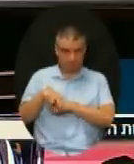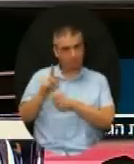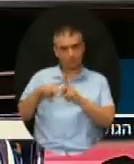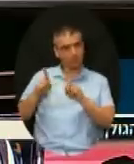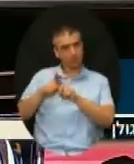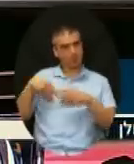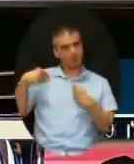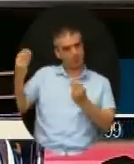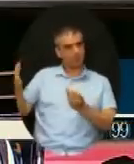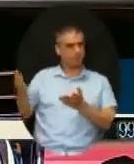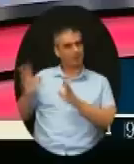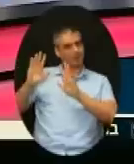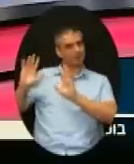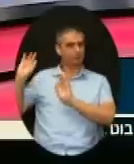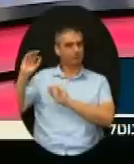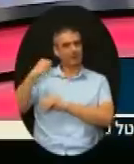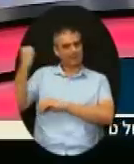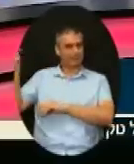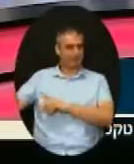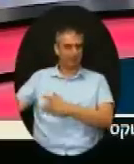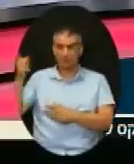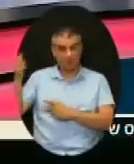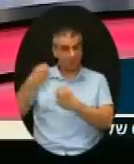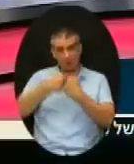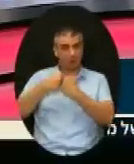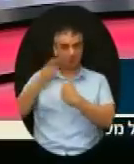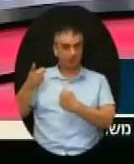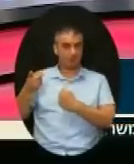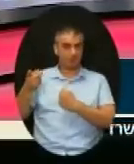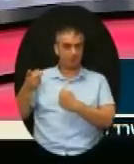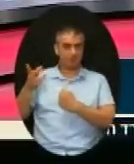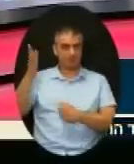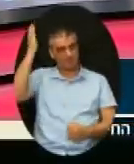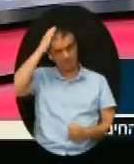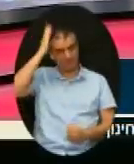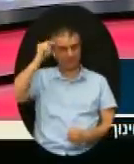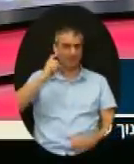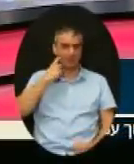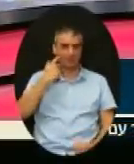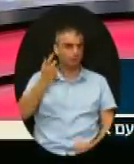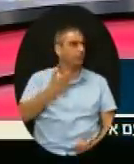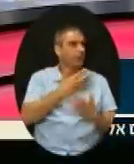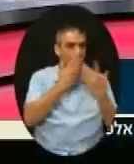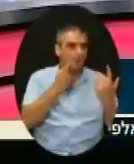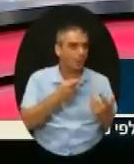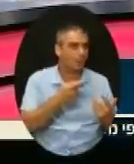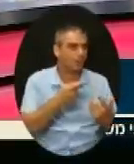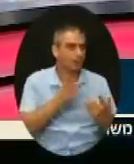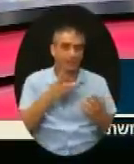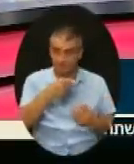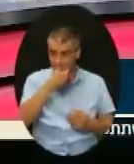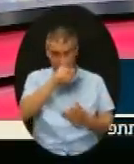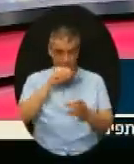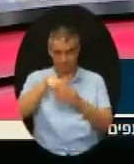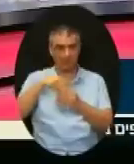תהנה לממשלת ימין, שראש ממשלה מאותגר בה על ידי בנט ושקד? ברור לך שאם אתם בפנים אז בנט